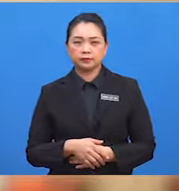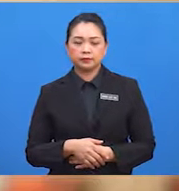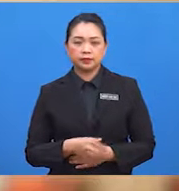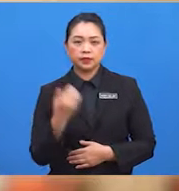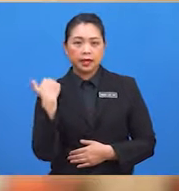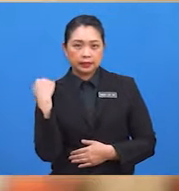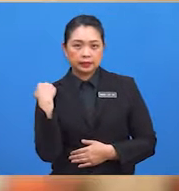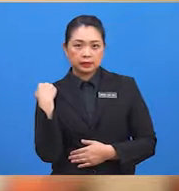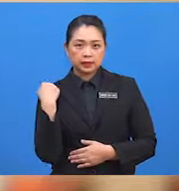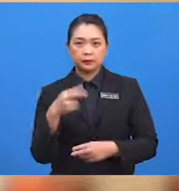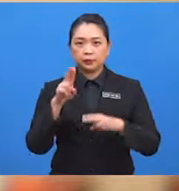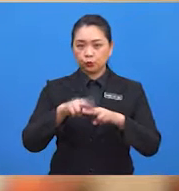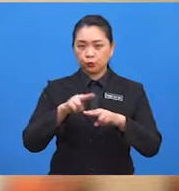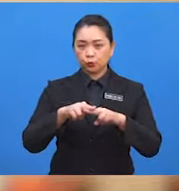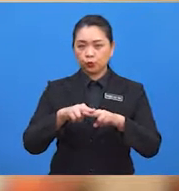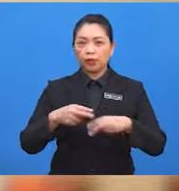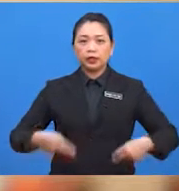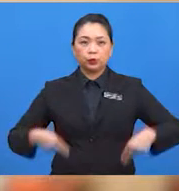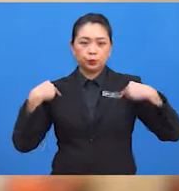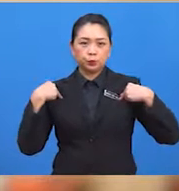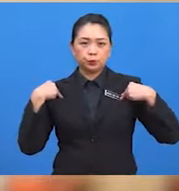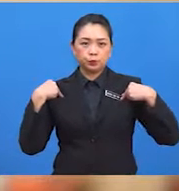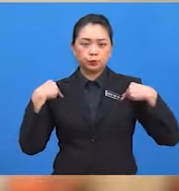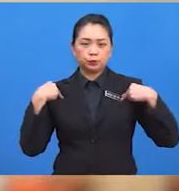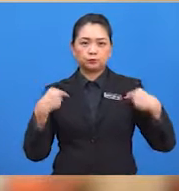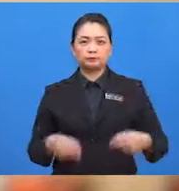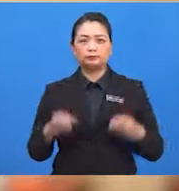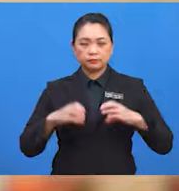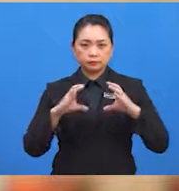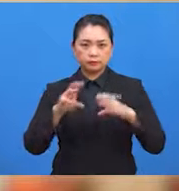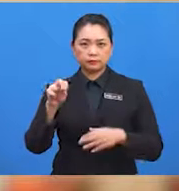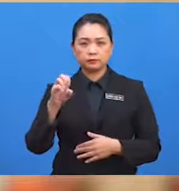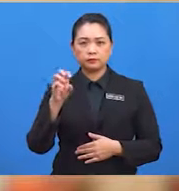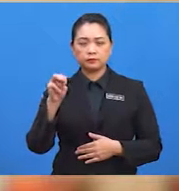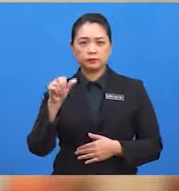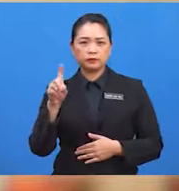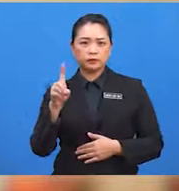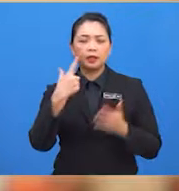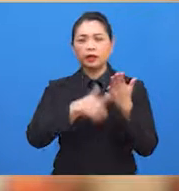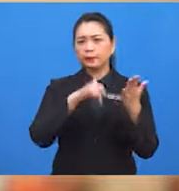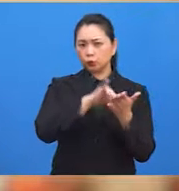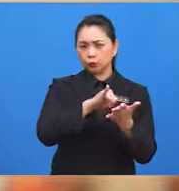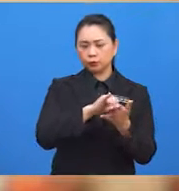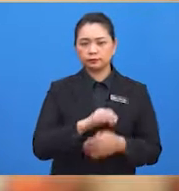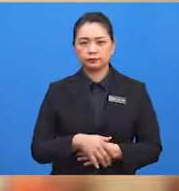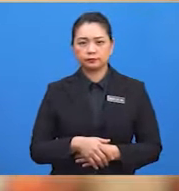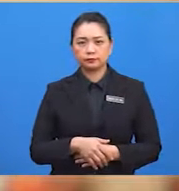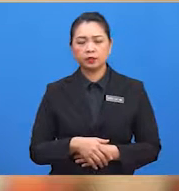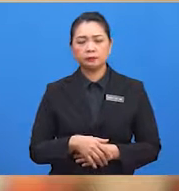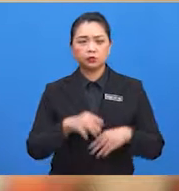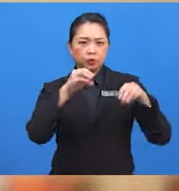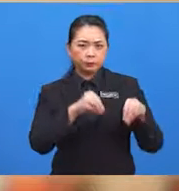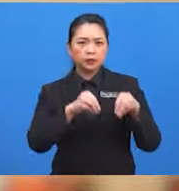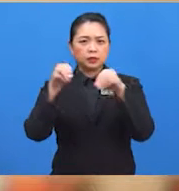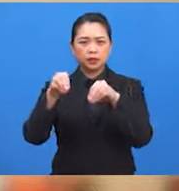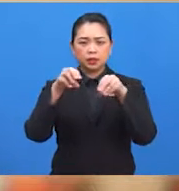mengamalkan kehidupan secara nomad. Apakah maksud nomad, murid-murid? Nomad bermaksud berpindah